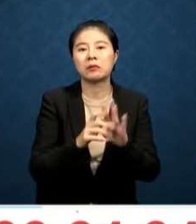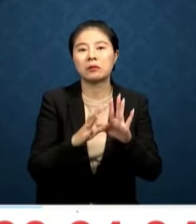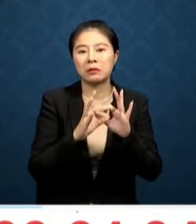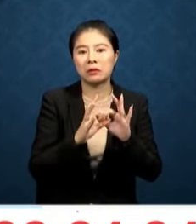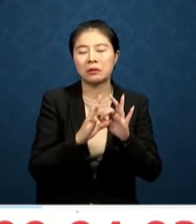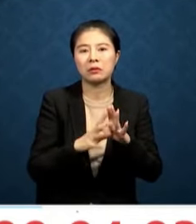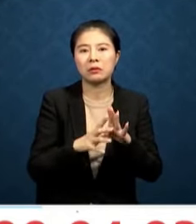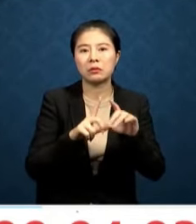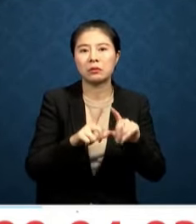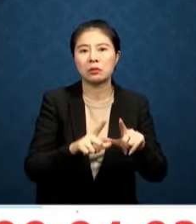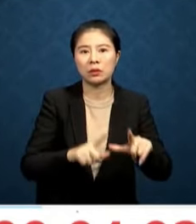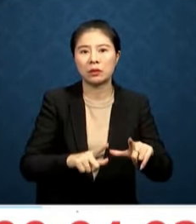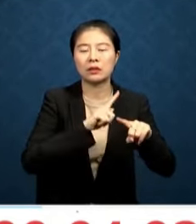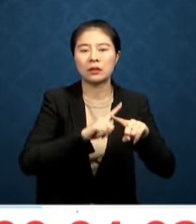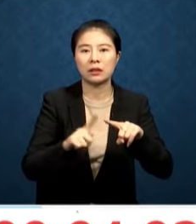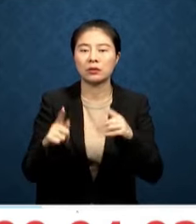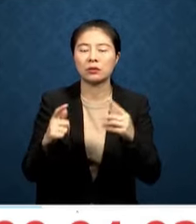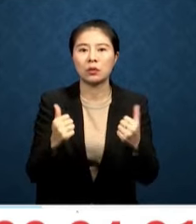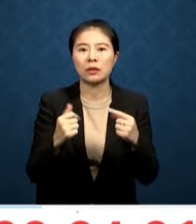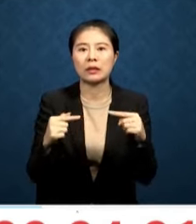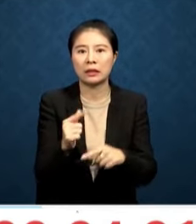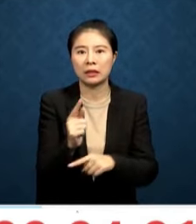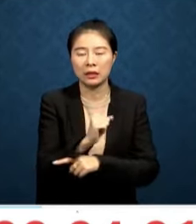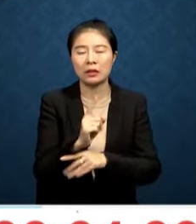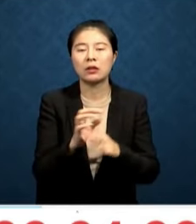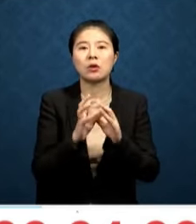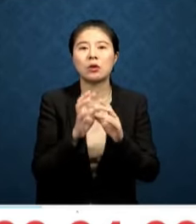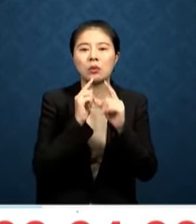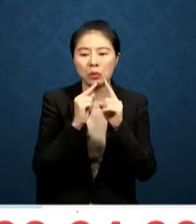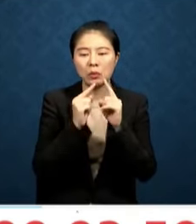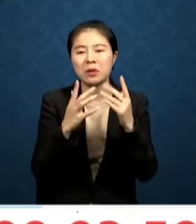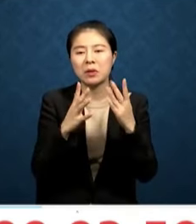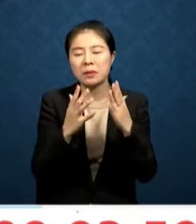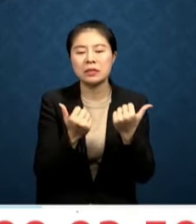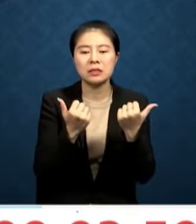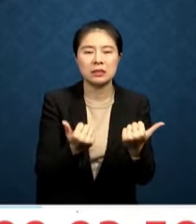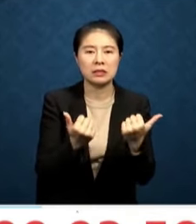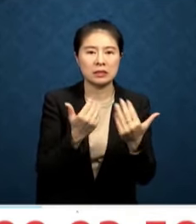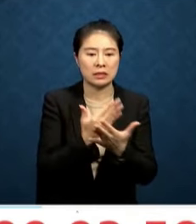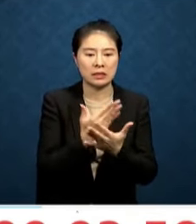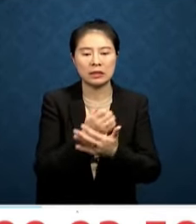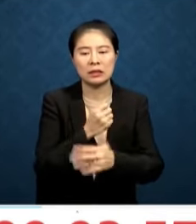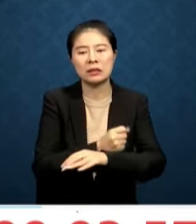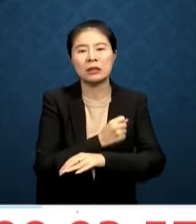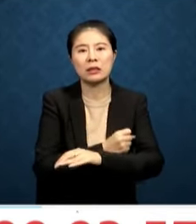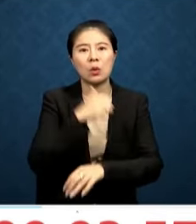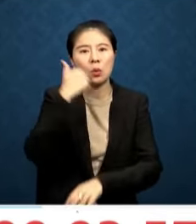ว่าขนาดนี้พวกเราคงไม่ต้องมานั่งคุยกันว่าค่าแรงขั้นต่ำทำไมยังไม่ถึง400บาทเพราะ